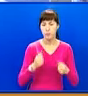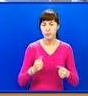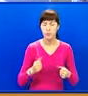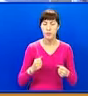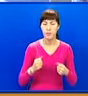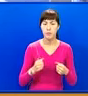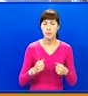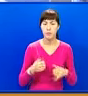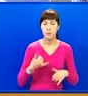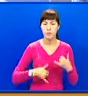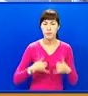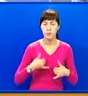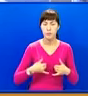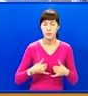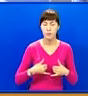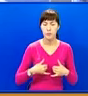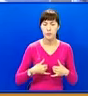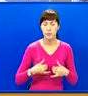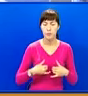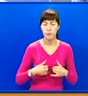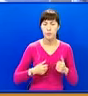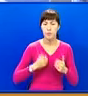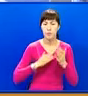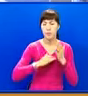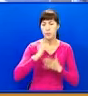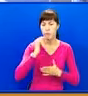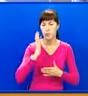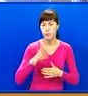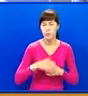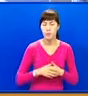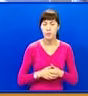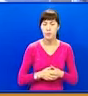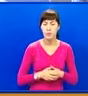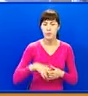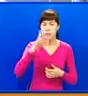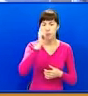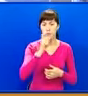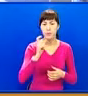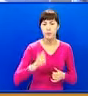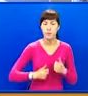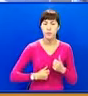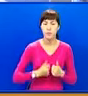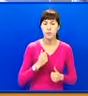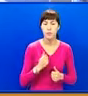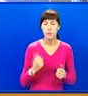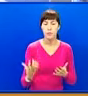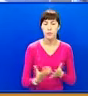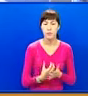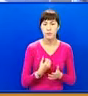сау болсын, ұстаздардың, мұғалімдердің абырой беделі жоғарылай берсін, елдің, халықтың абыройына бөліне